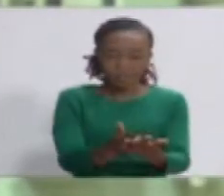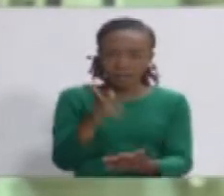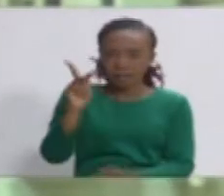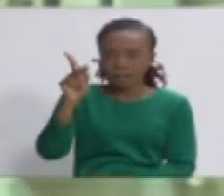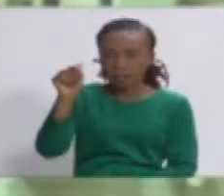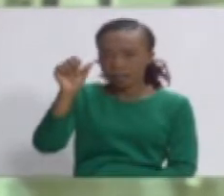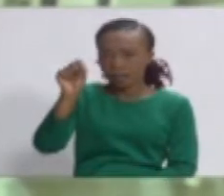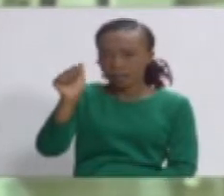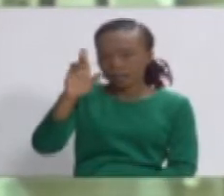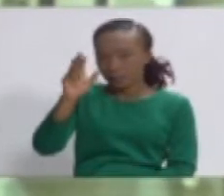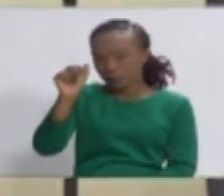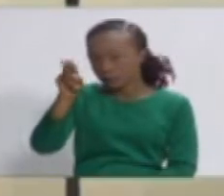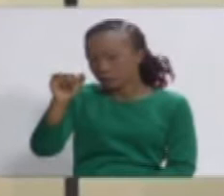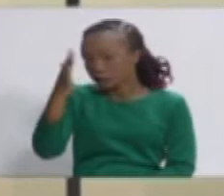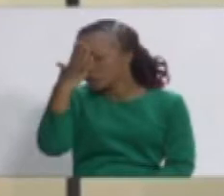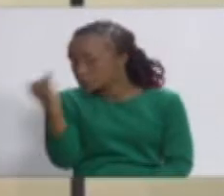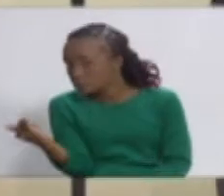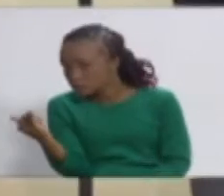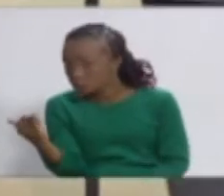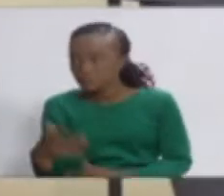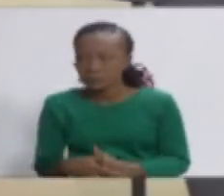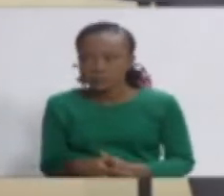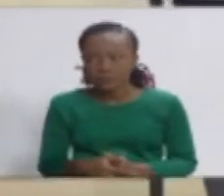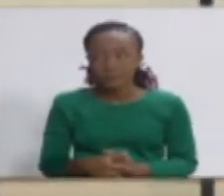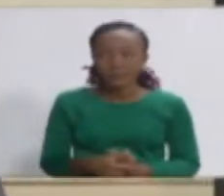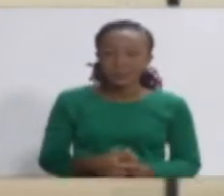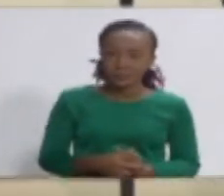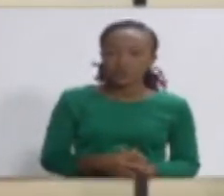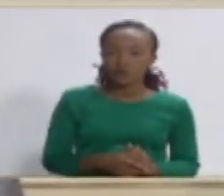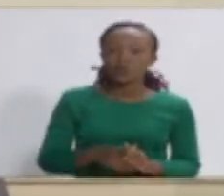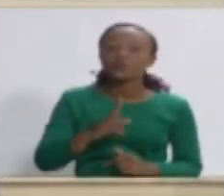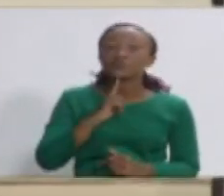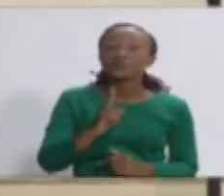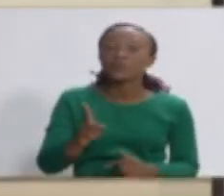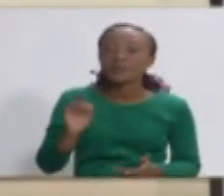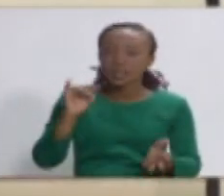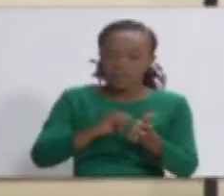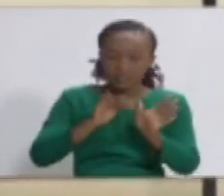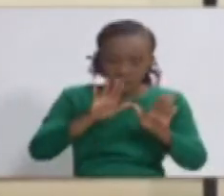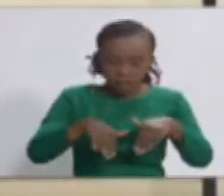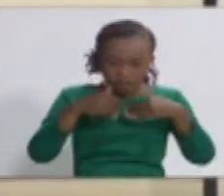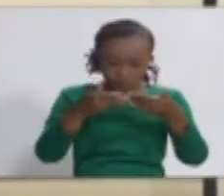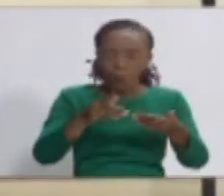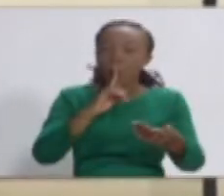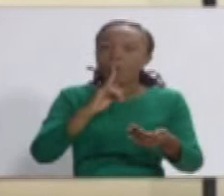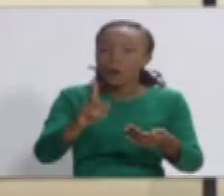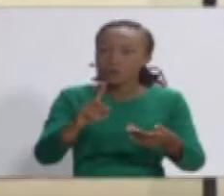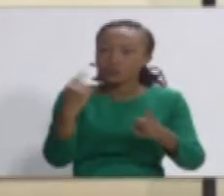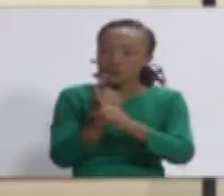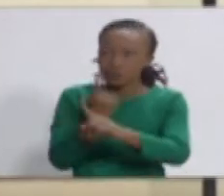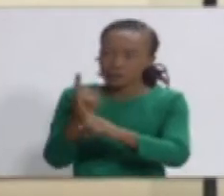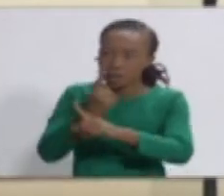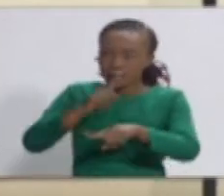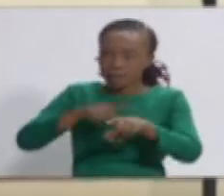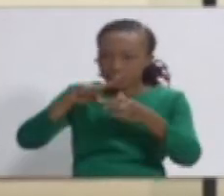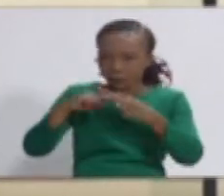Kasarani kisa na maana. So that they are given marching orders as we start the